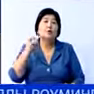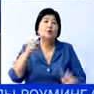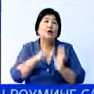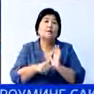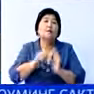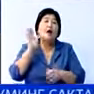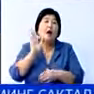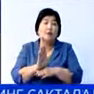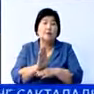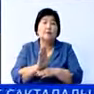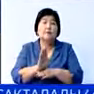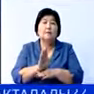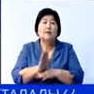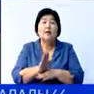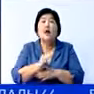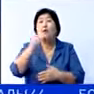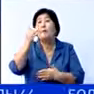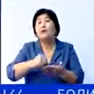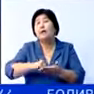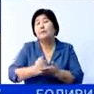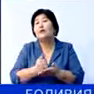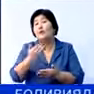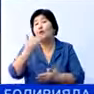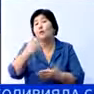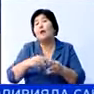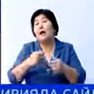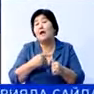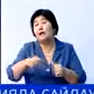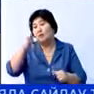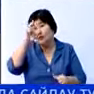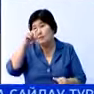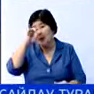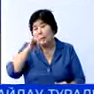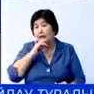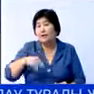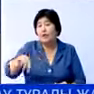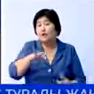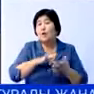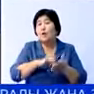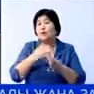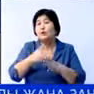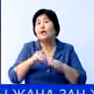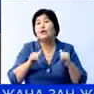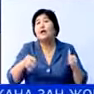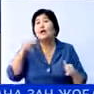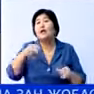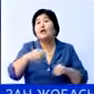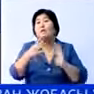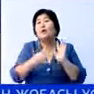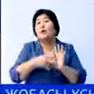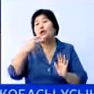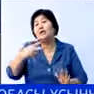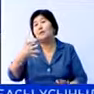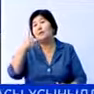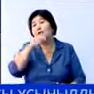360-шы қаулысымен бағдарлама бекітілген. Ол бағдарламаның аты мемлекеттік Қазақстан Республикасының туристік саласын дамытудың 2019-25